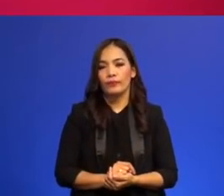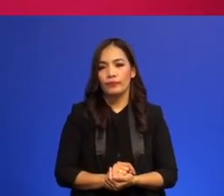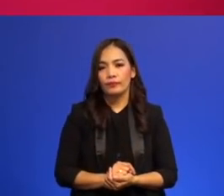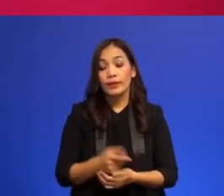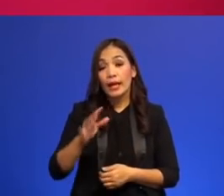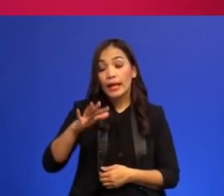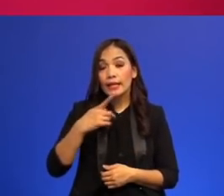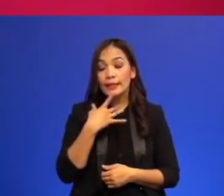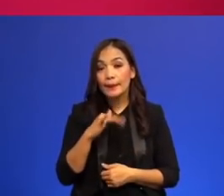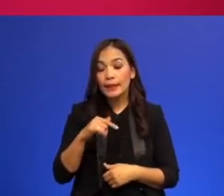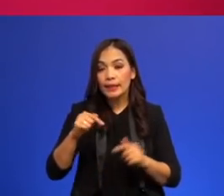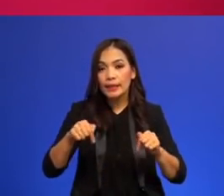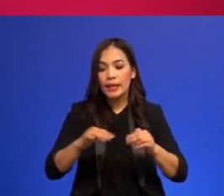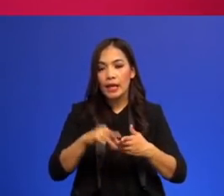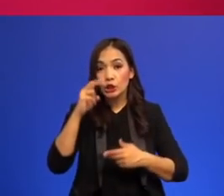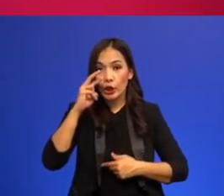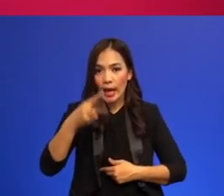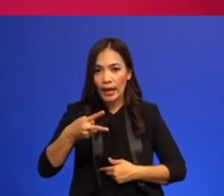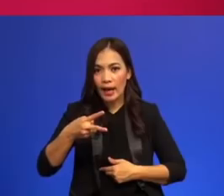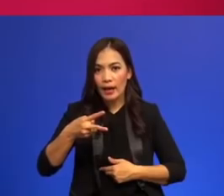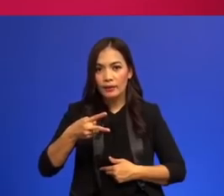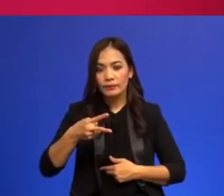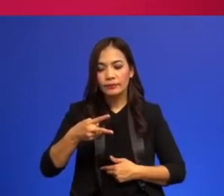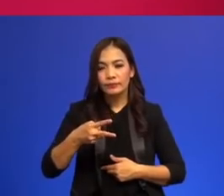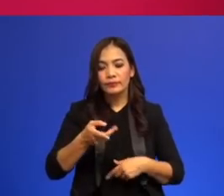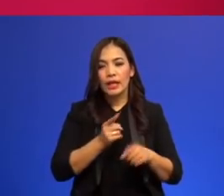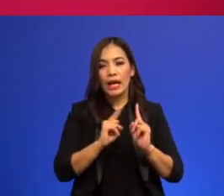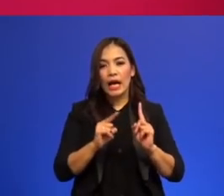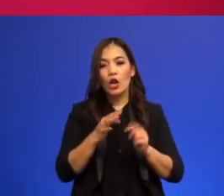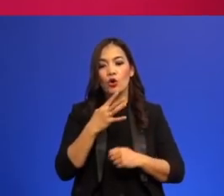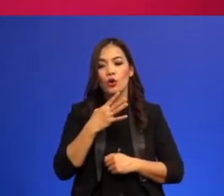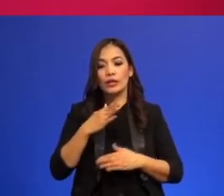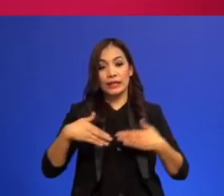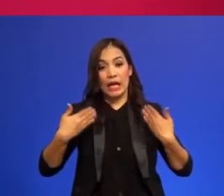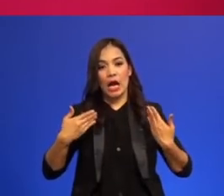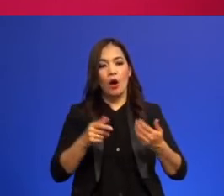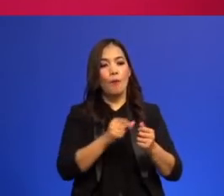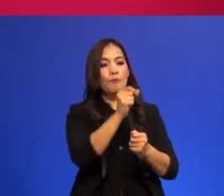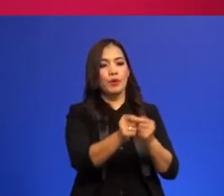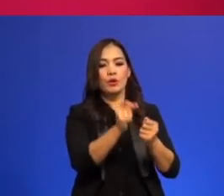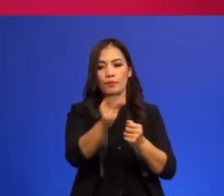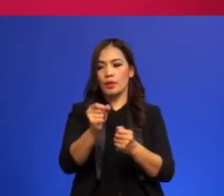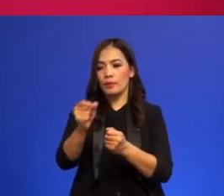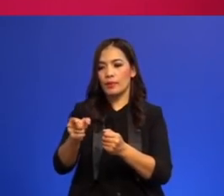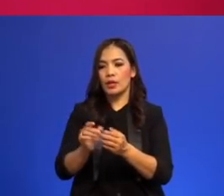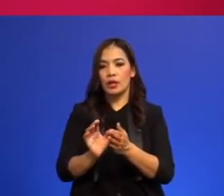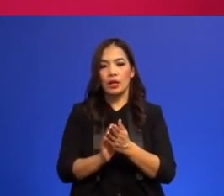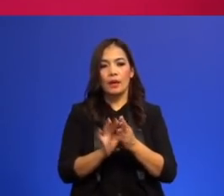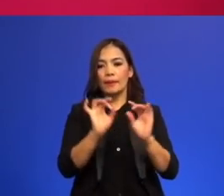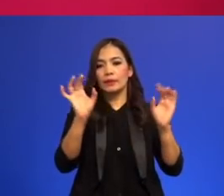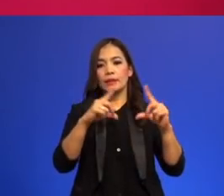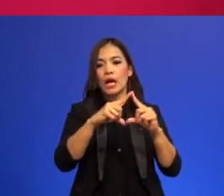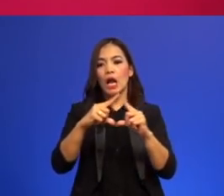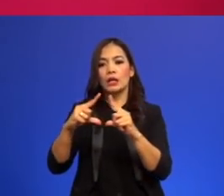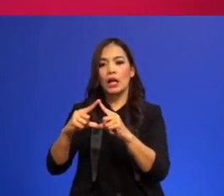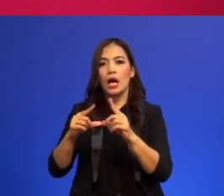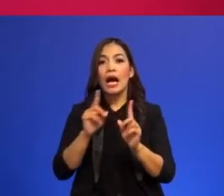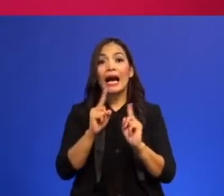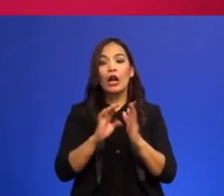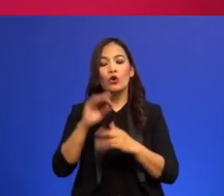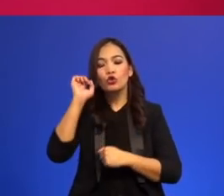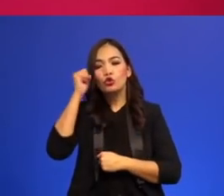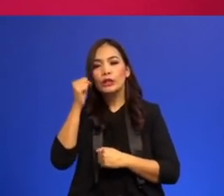Kadang-kadang begini ya, ada saudara ya, kalau lagi senang dia beli barang macam-macam. Lagi susah dia minta kita.